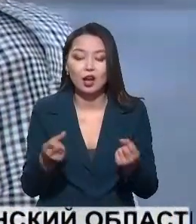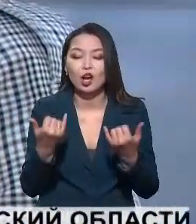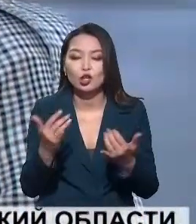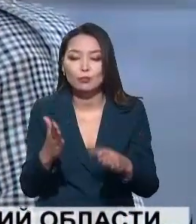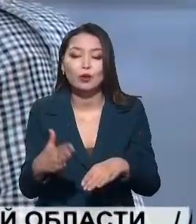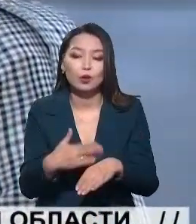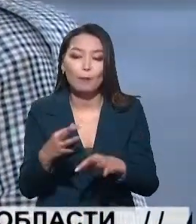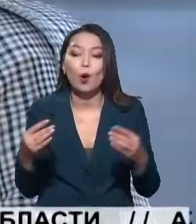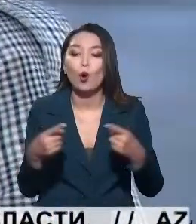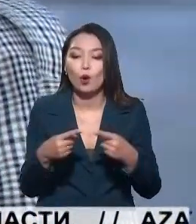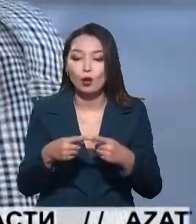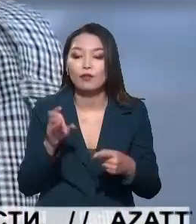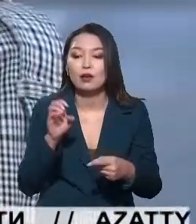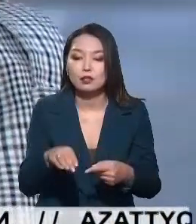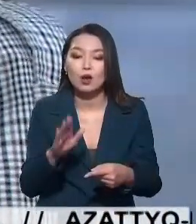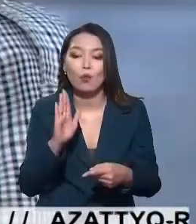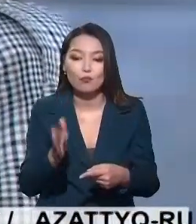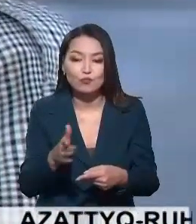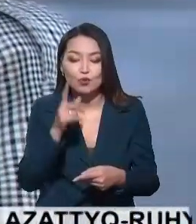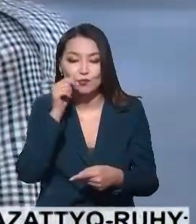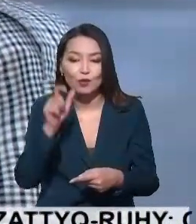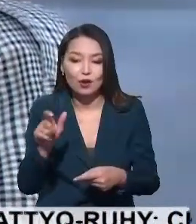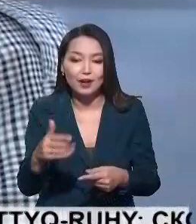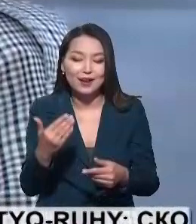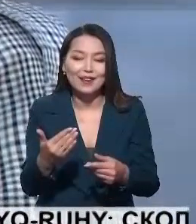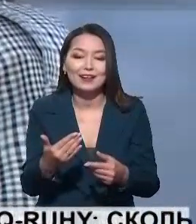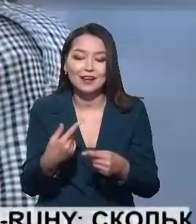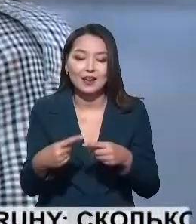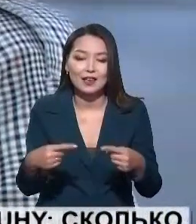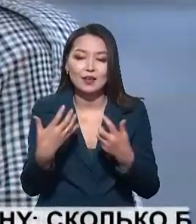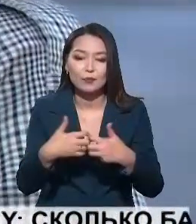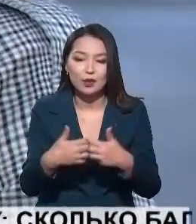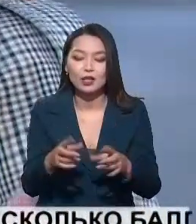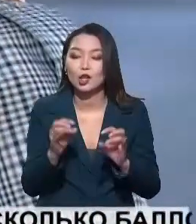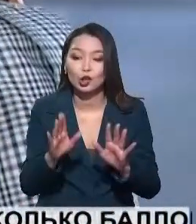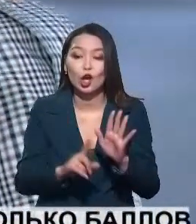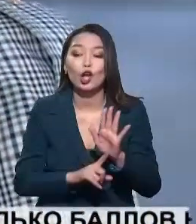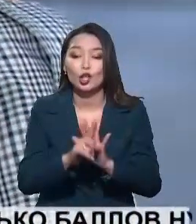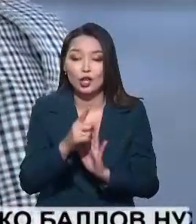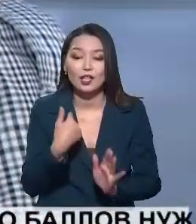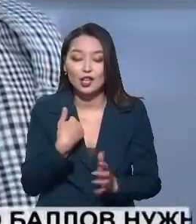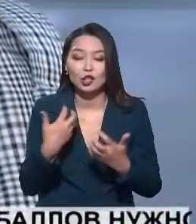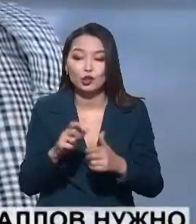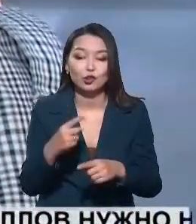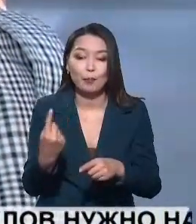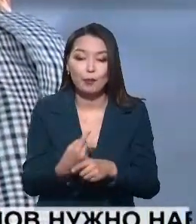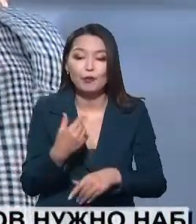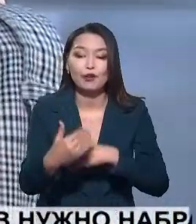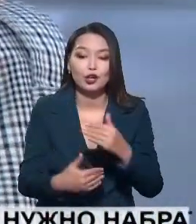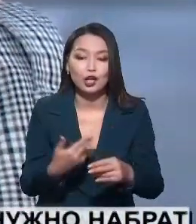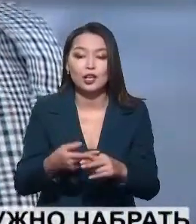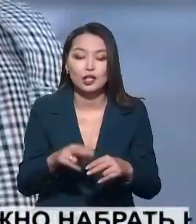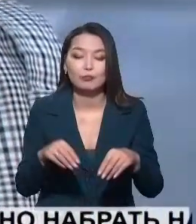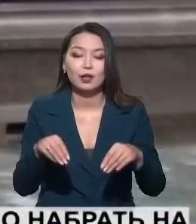по уголовной статье. Соответственно, это отразится на статистике. Но это будет только в начале. Я считаю, что это первый шаг на пути к решению